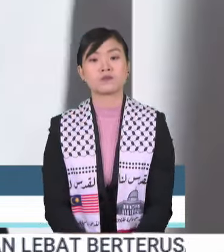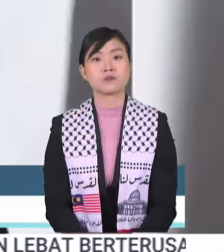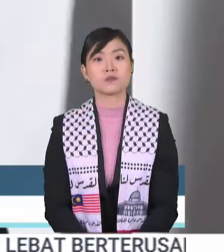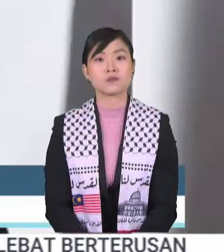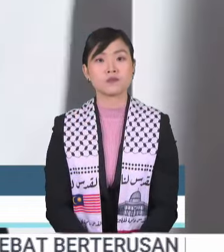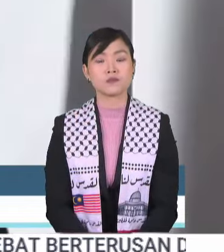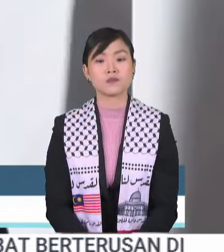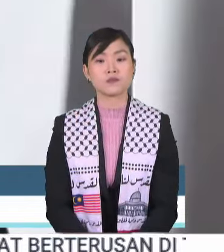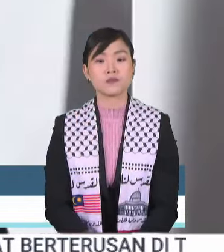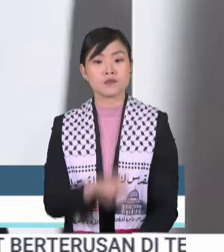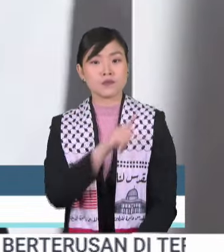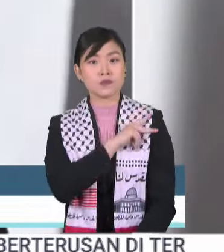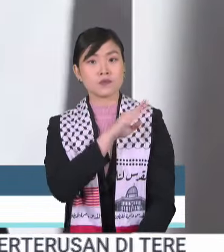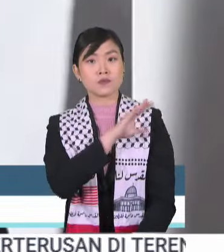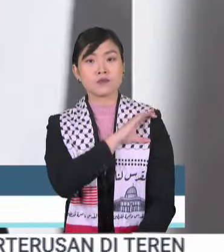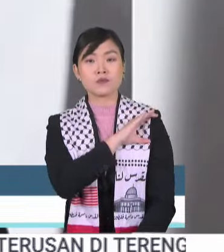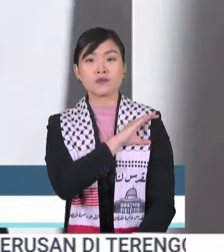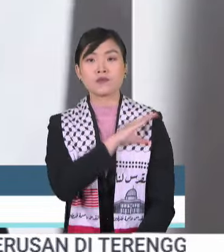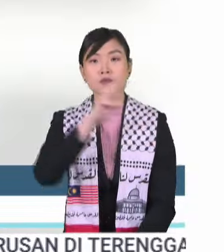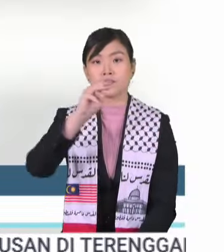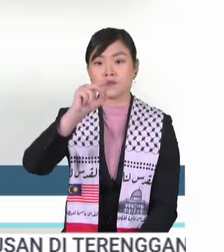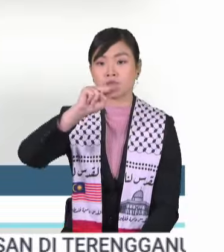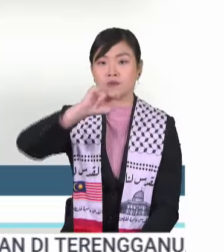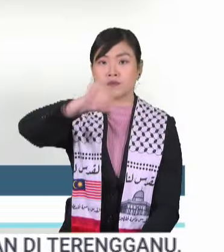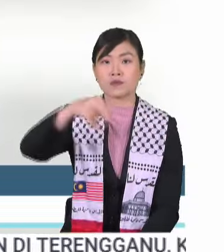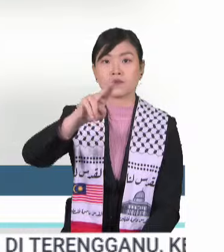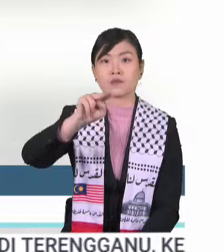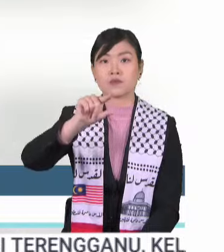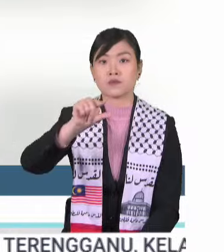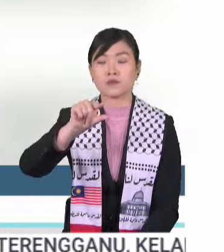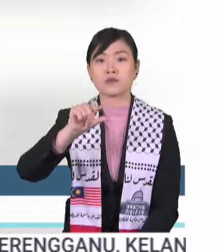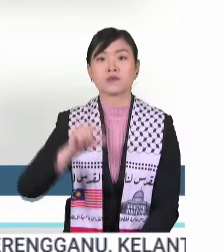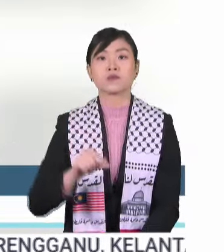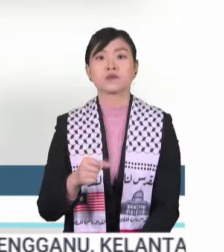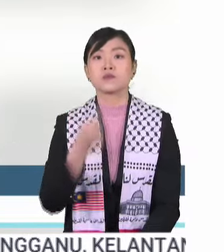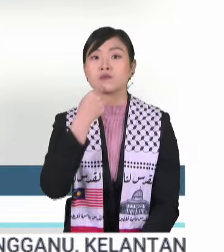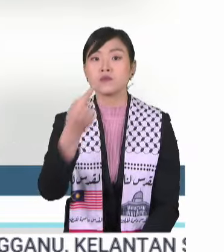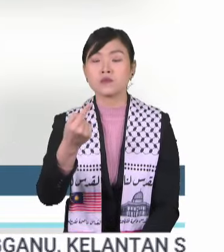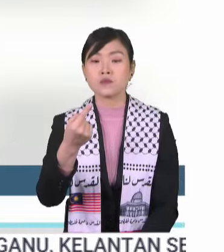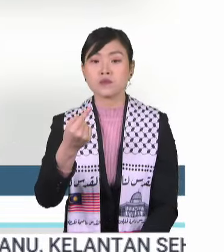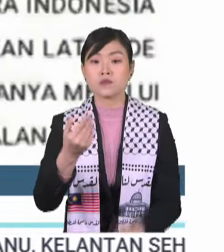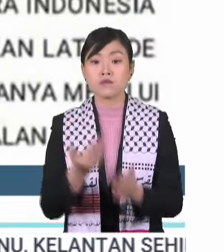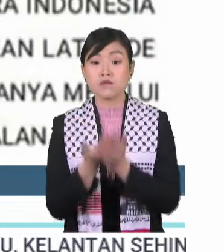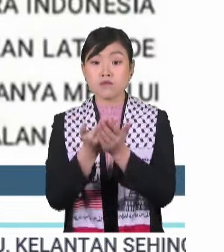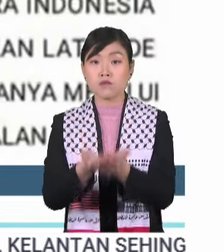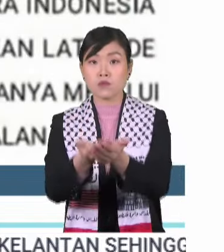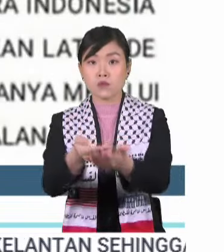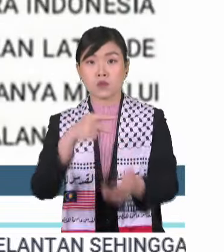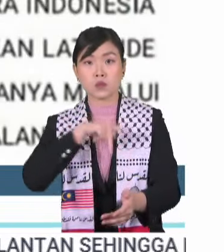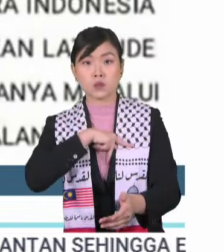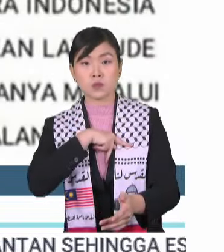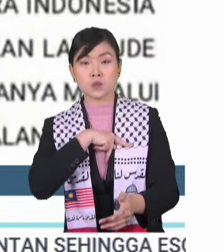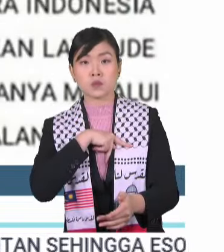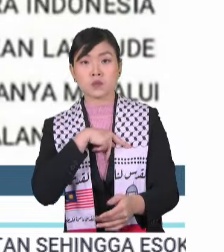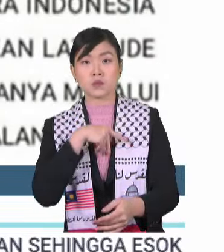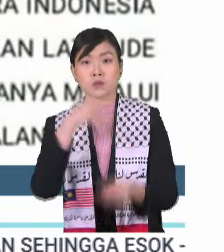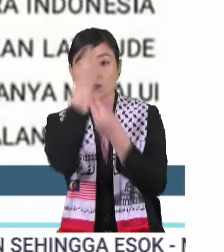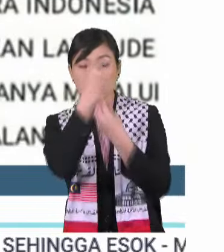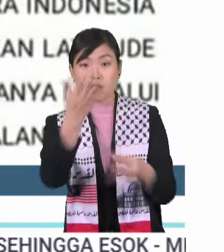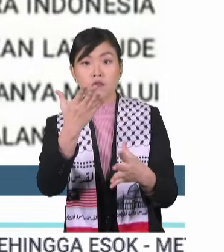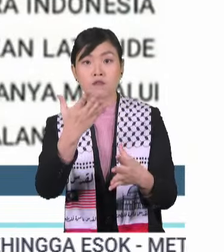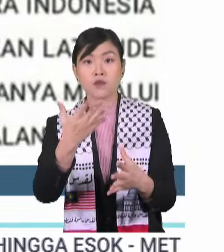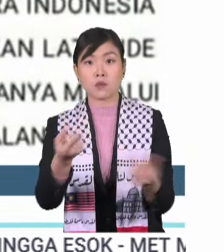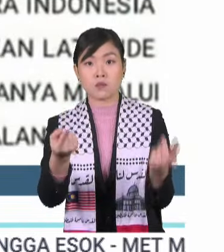semalam ketua polis daerah Manjung acp Mohamad nordin Abdullah menerusi kenyataan berkata pemilik bot warga tempatan dimaklumkan mengenai